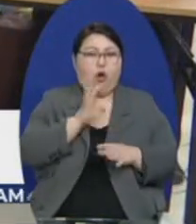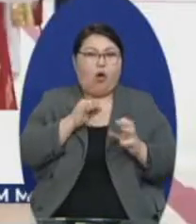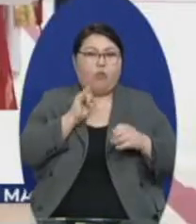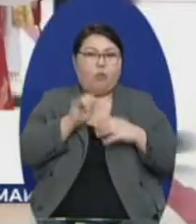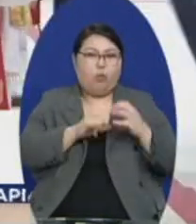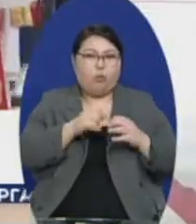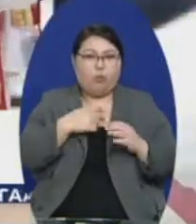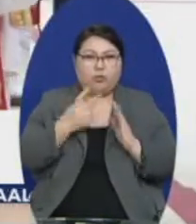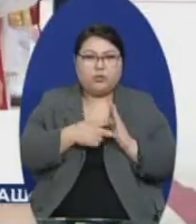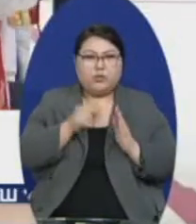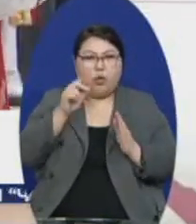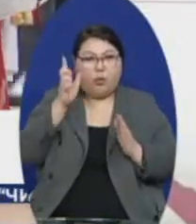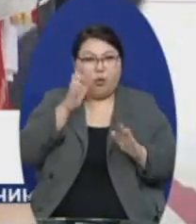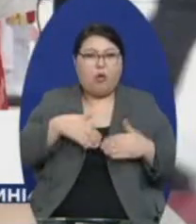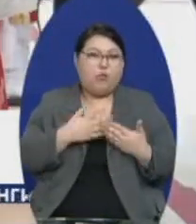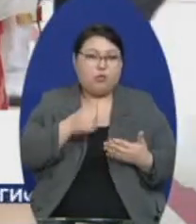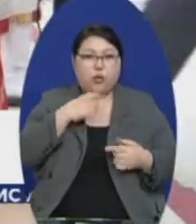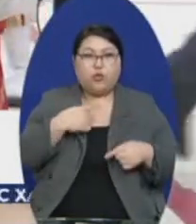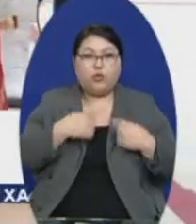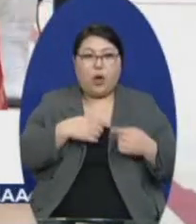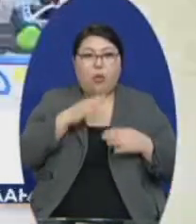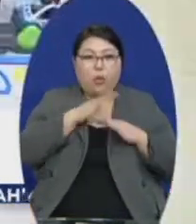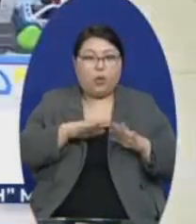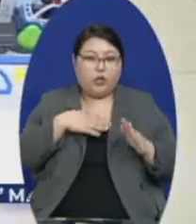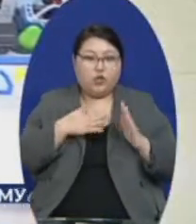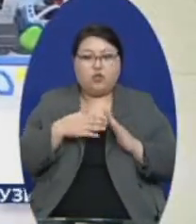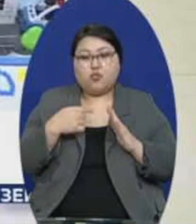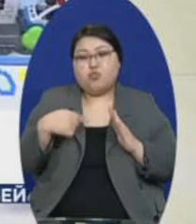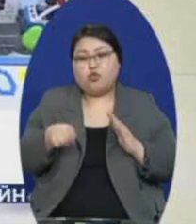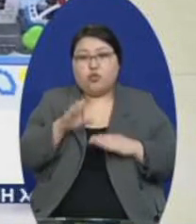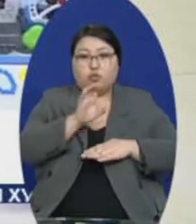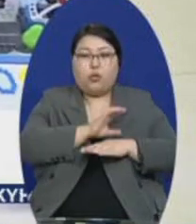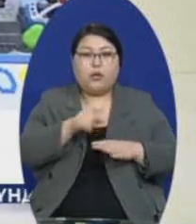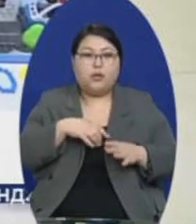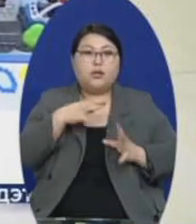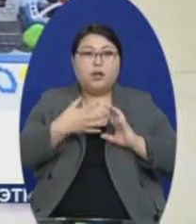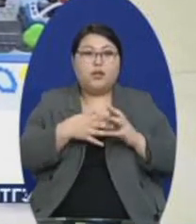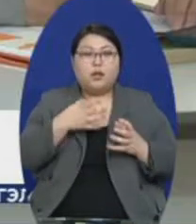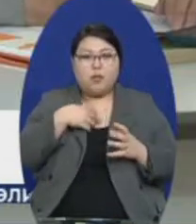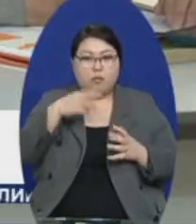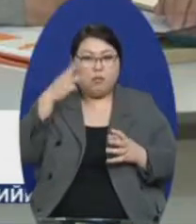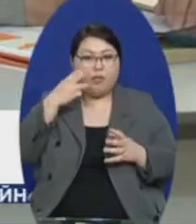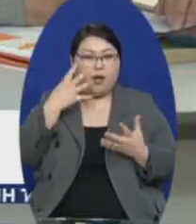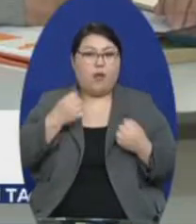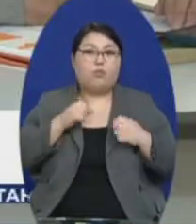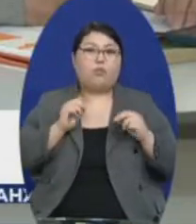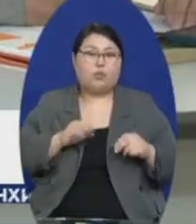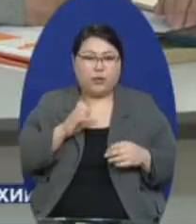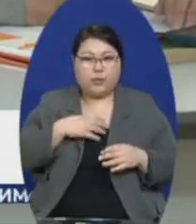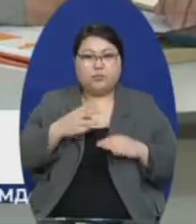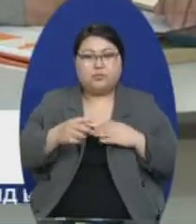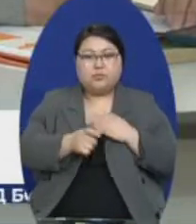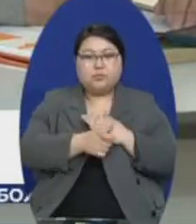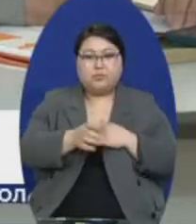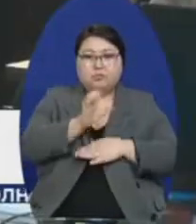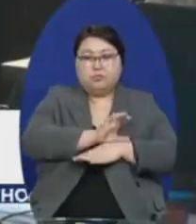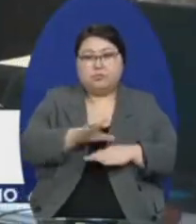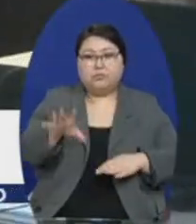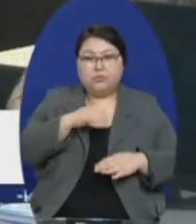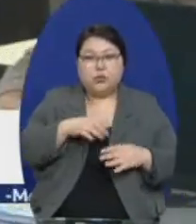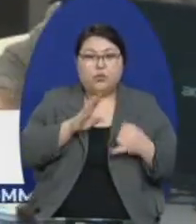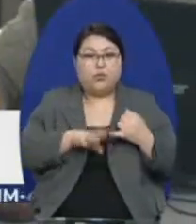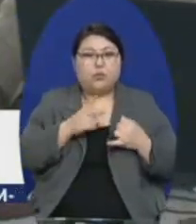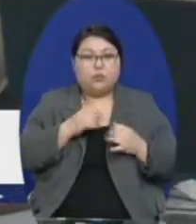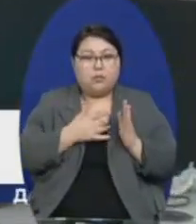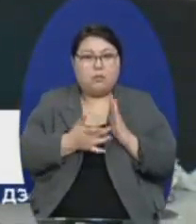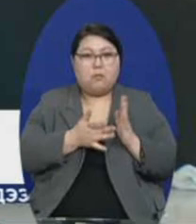чанартай боловсрол олгодог байх биш. Тухайн хүүхэд гэрийнхээ хажууд сургуулиас ч дэлхийн хэмжээний мэдлэгийг авдаг болно. Мөн мэрэгжлийн сургуулиудад сүүлийн үеийн тоног